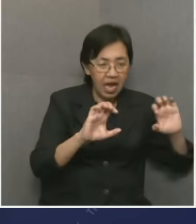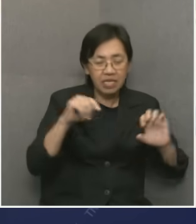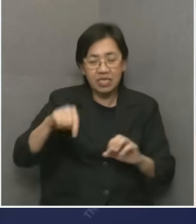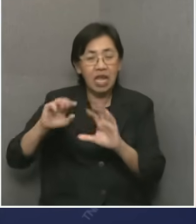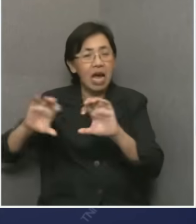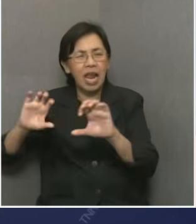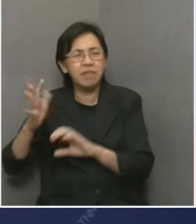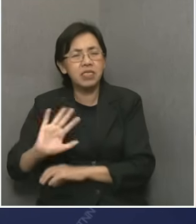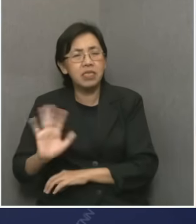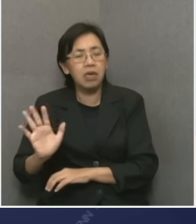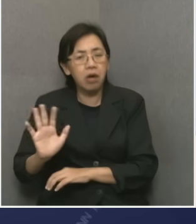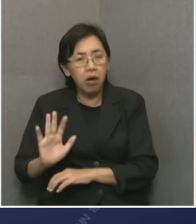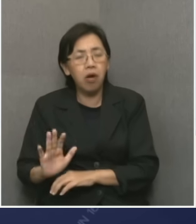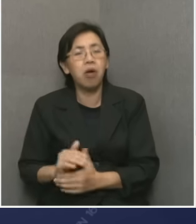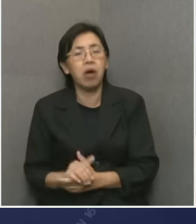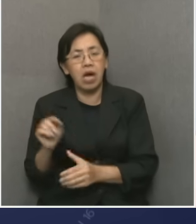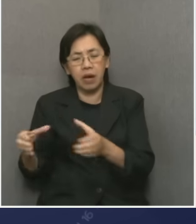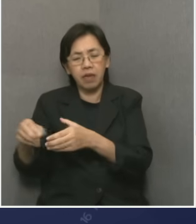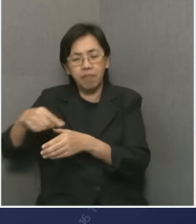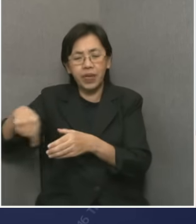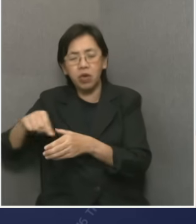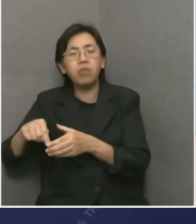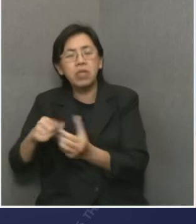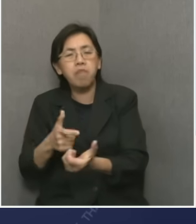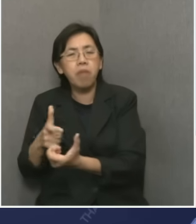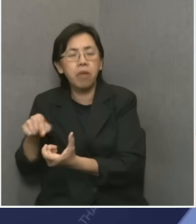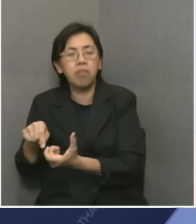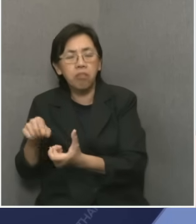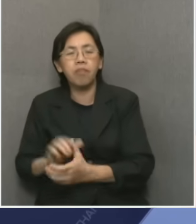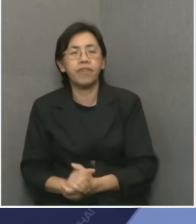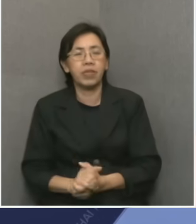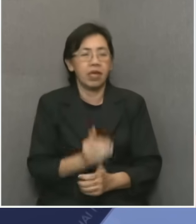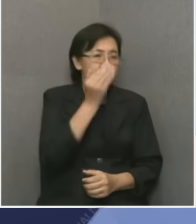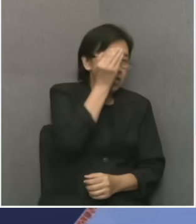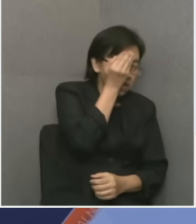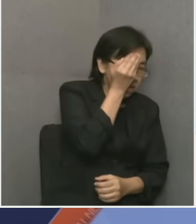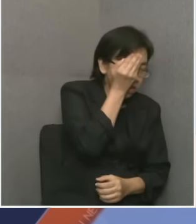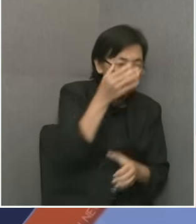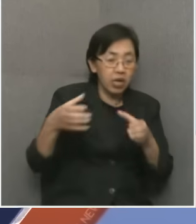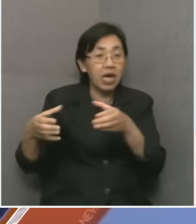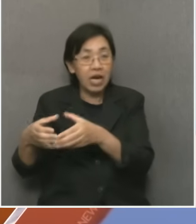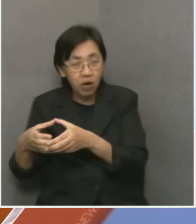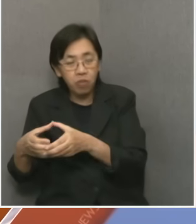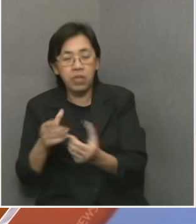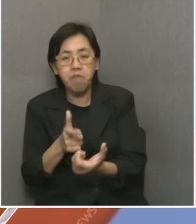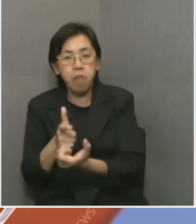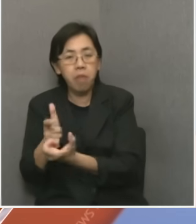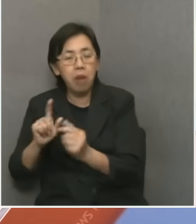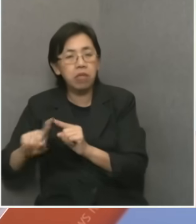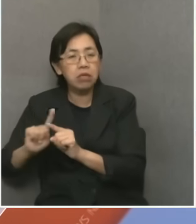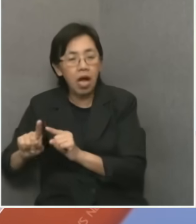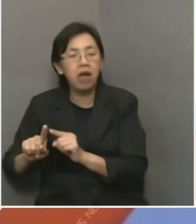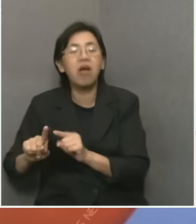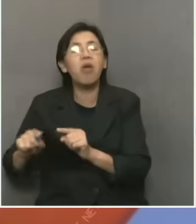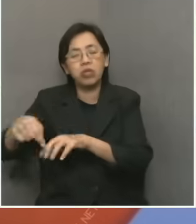actor นะฮะรัฐกับตัวแสดงที่ไม่ใช่รัฐน ั ่นหมายถึงอิสราเอลกับกลุ่มติดอาวุธต่างๆรอบๆนั้